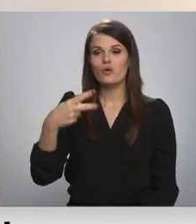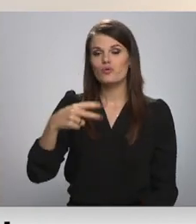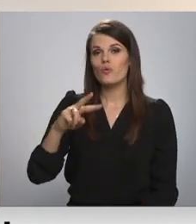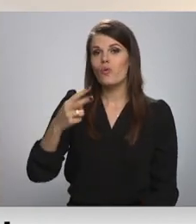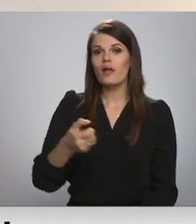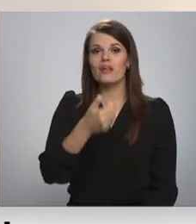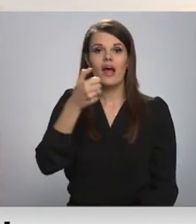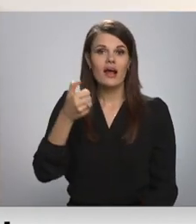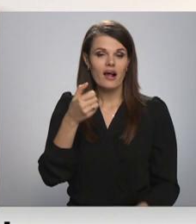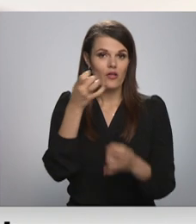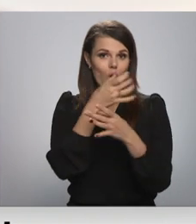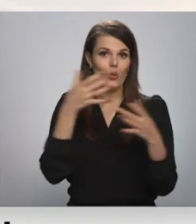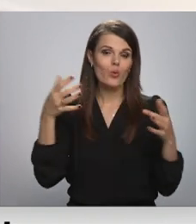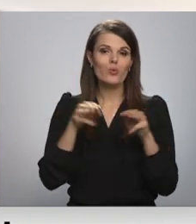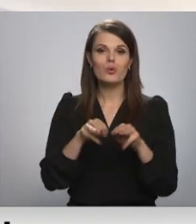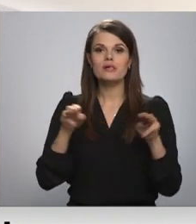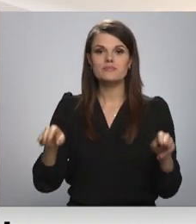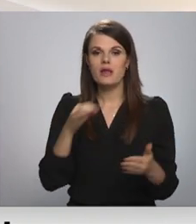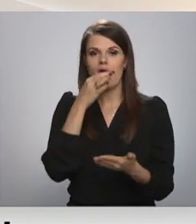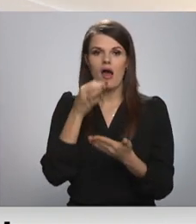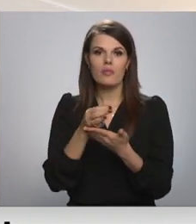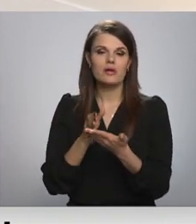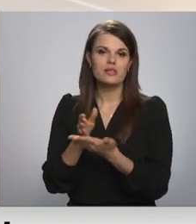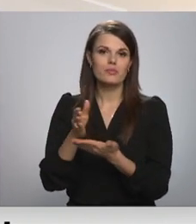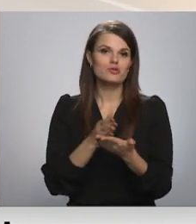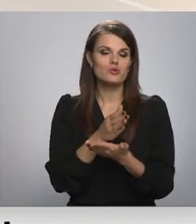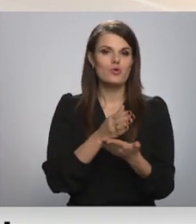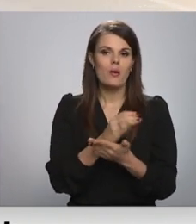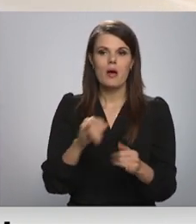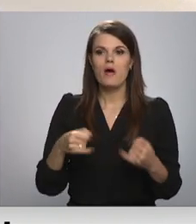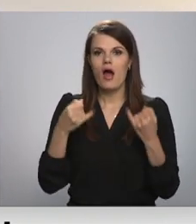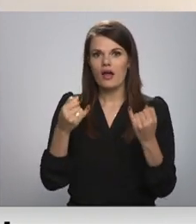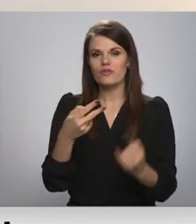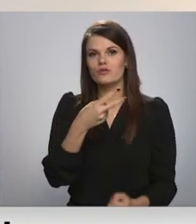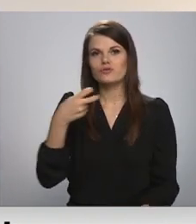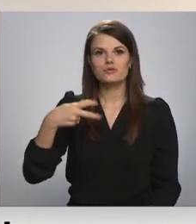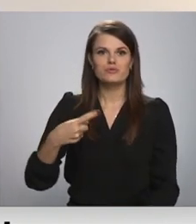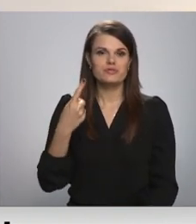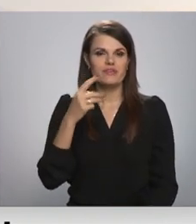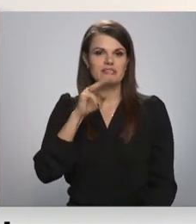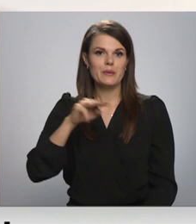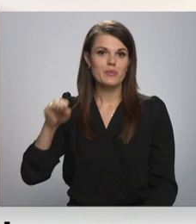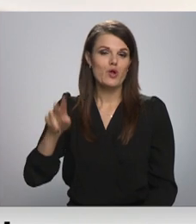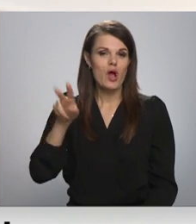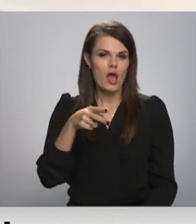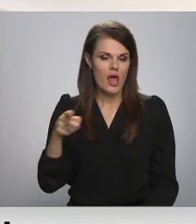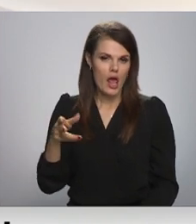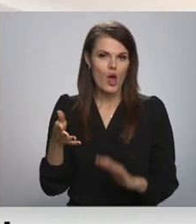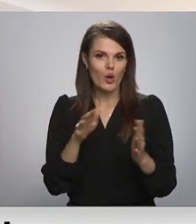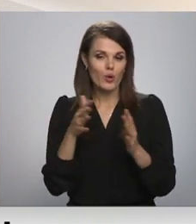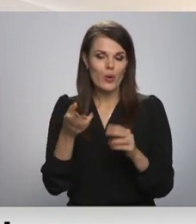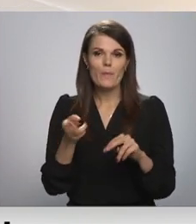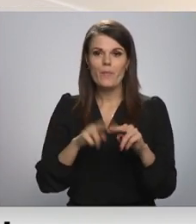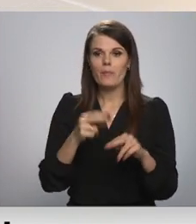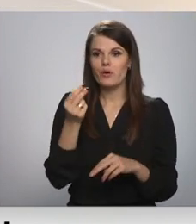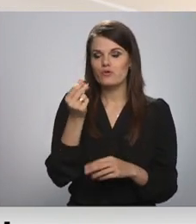2022. Gadā kultūras ministrijas atbildības jomām atvēlēts vairāk nekā 221 miljonus eiro. Papildus